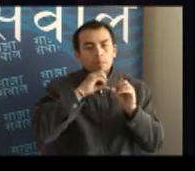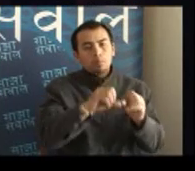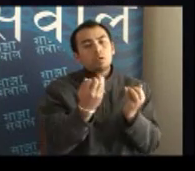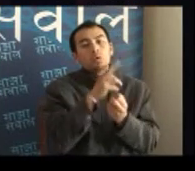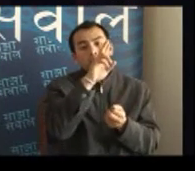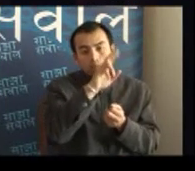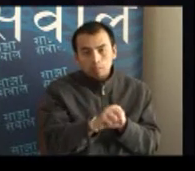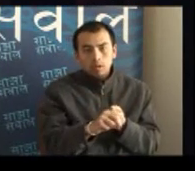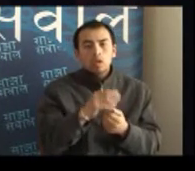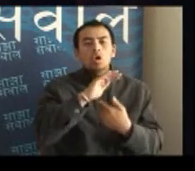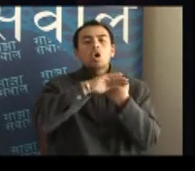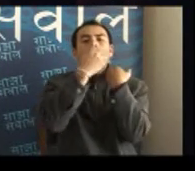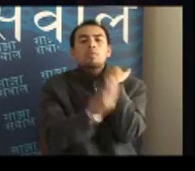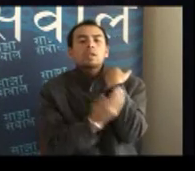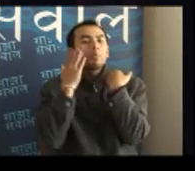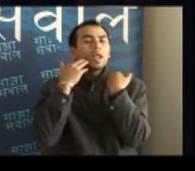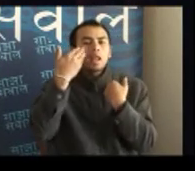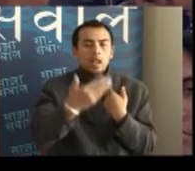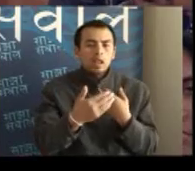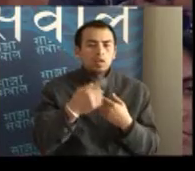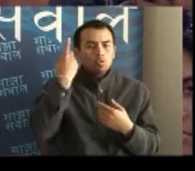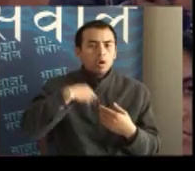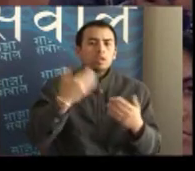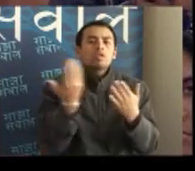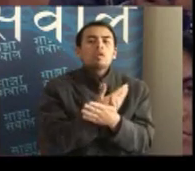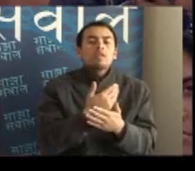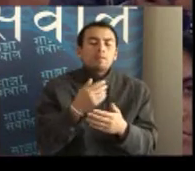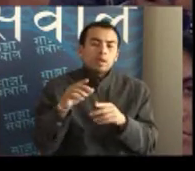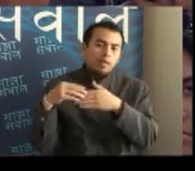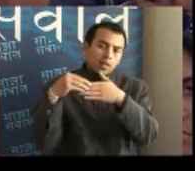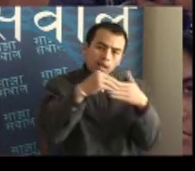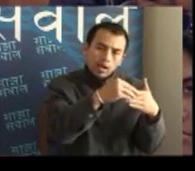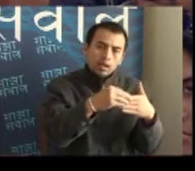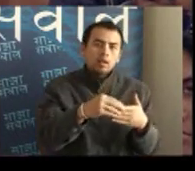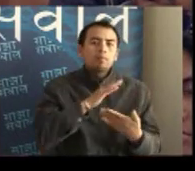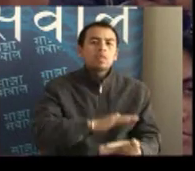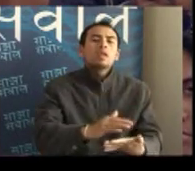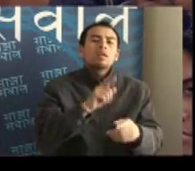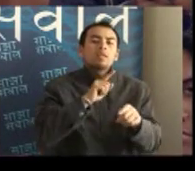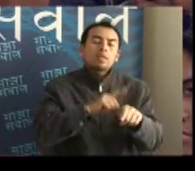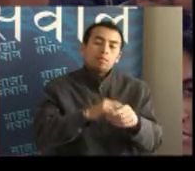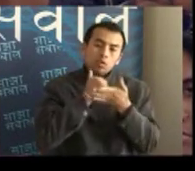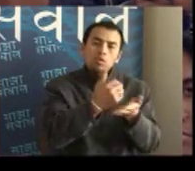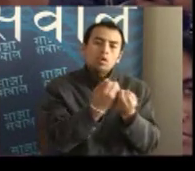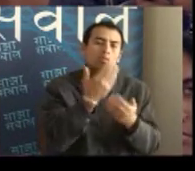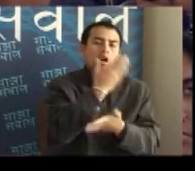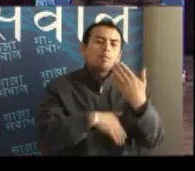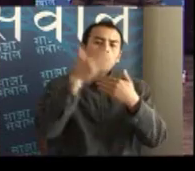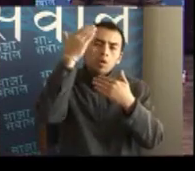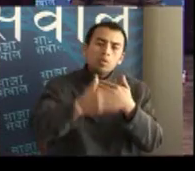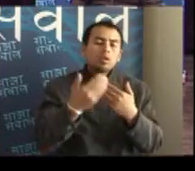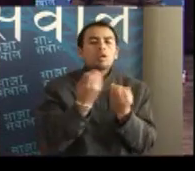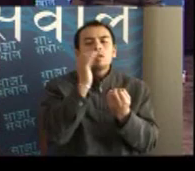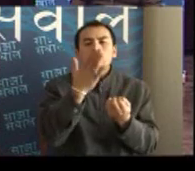भने गर्भवती महिलालाई स्वास्थ्य संस्थामा लिएर आएर बच्चा जन्माउने कुरामा मद्दत गरियो भने अपाङ्गता रोकथाम गर्न सकिन्छ भने किन नगर्ने।